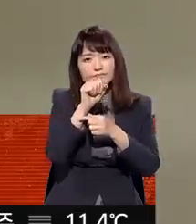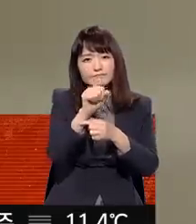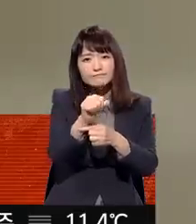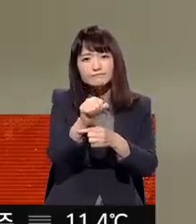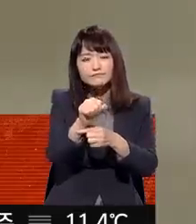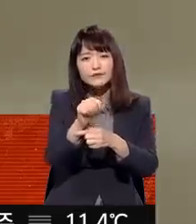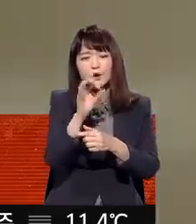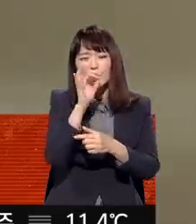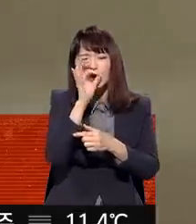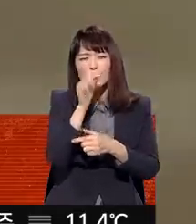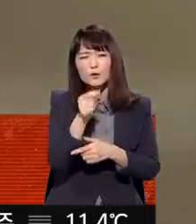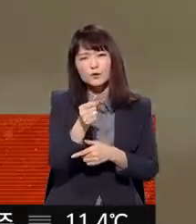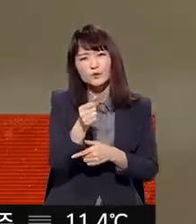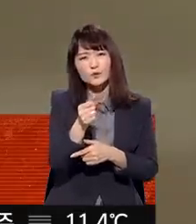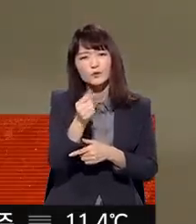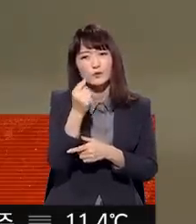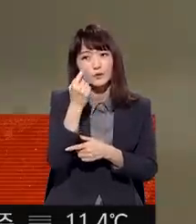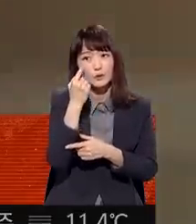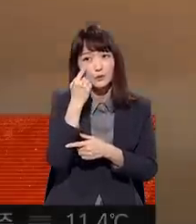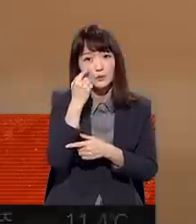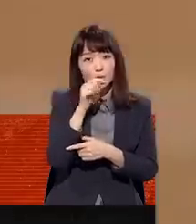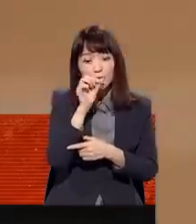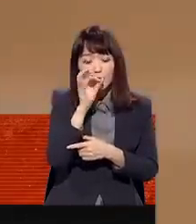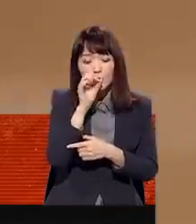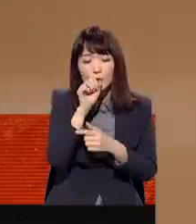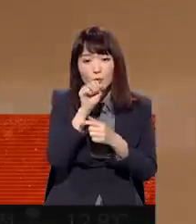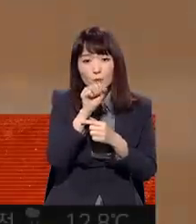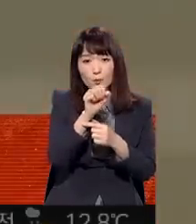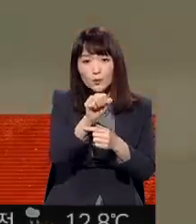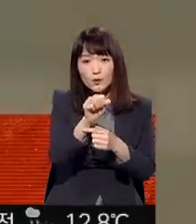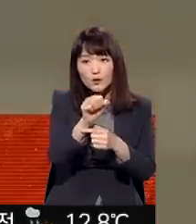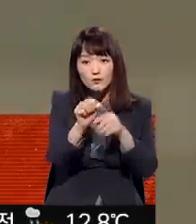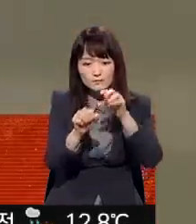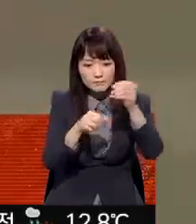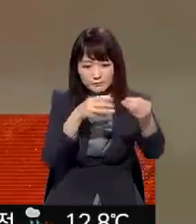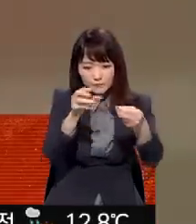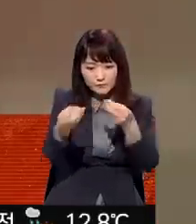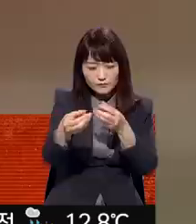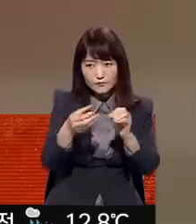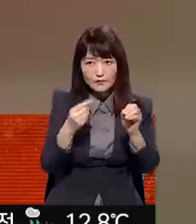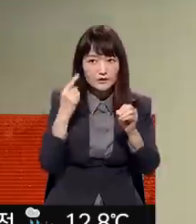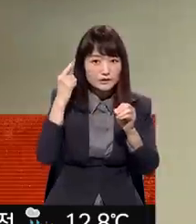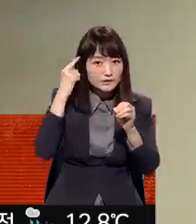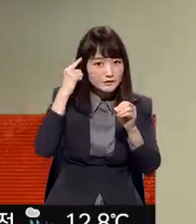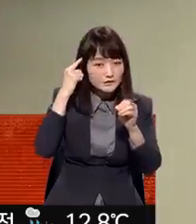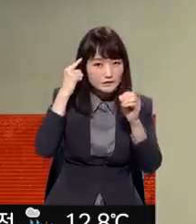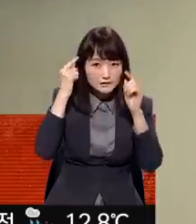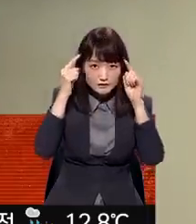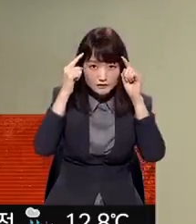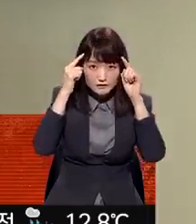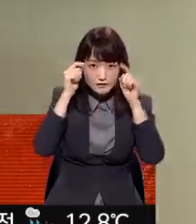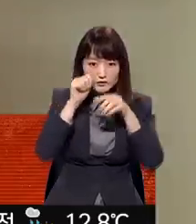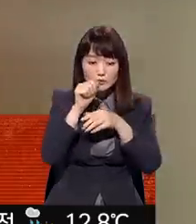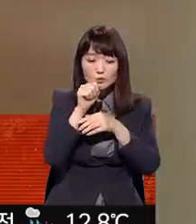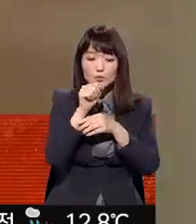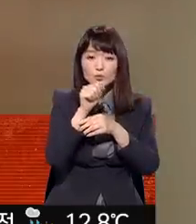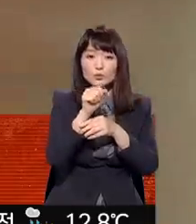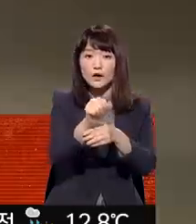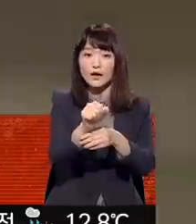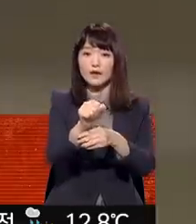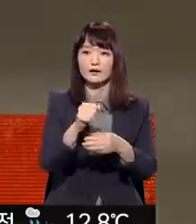아직은 구멍이 좀 작은지 눈이 한껏 치켜 올라갔네요. 조금 더 뜯어내 주니까 귀까지 쏙 나오는